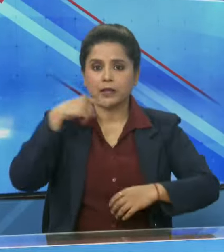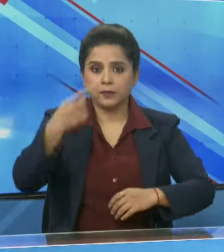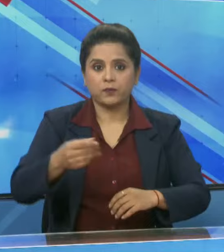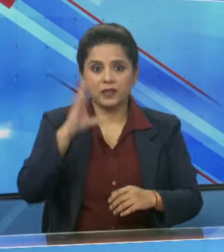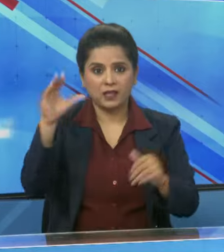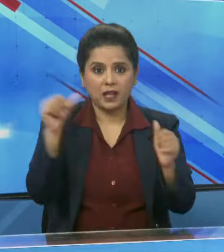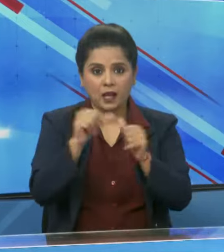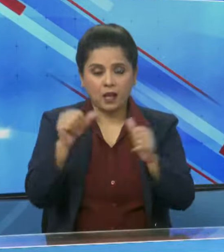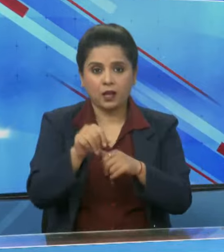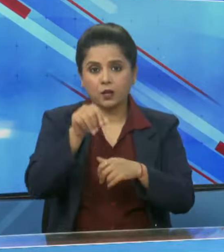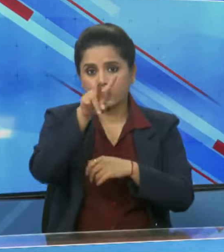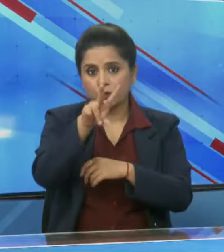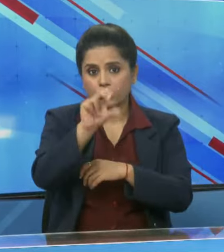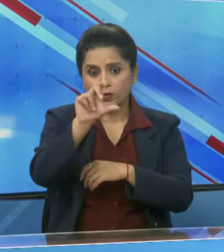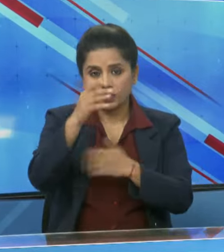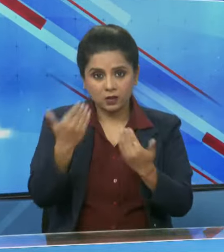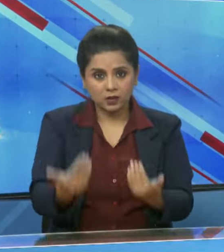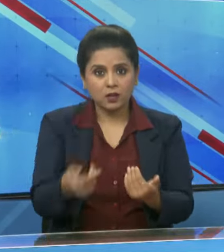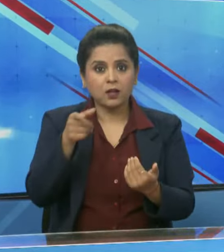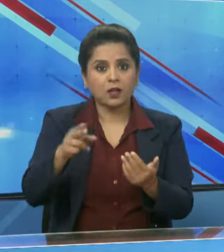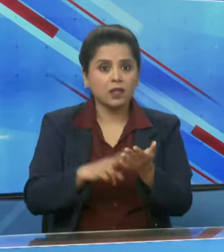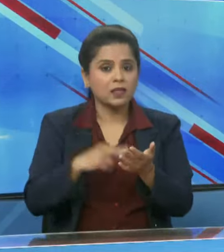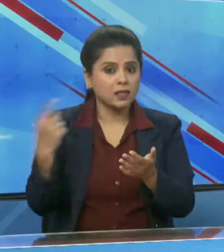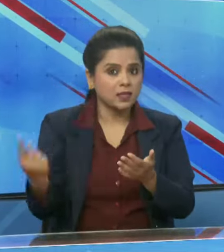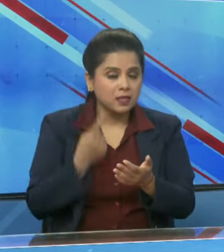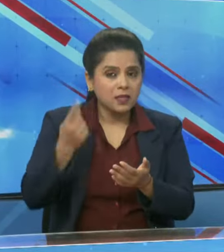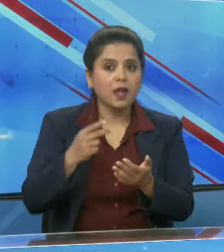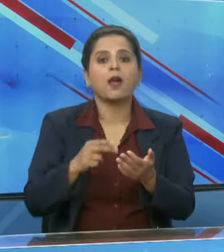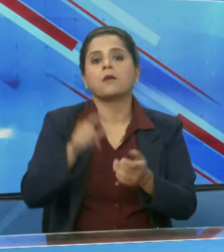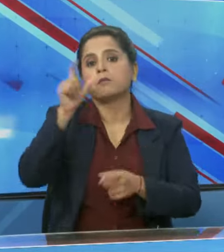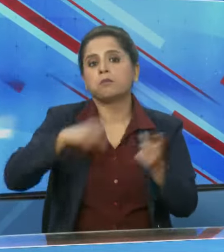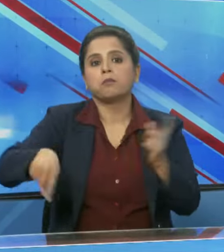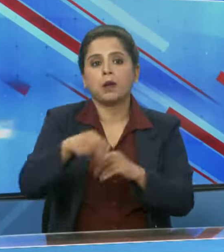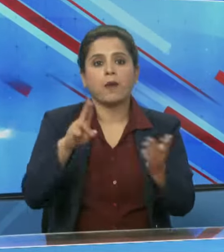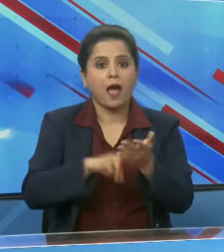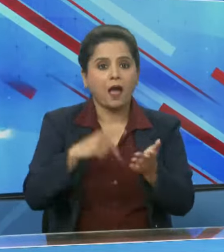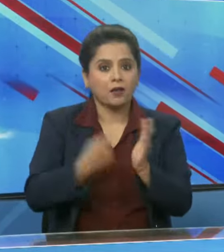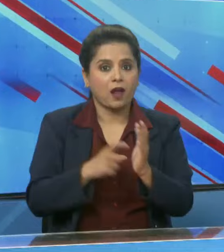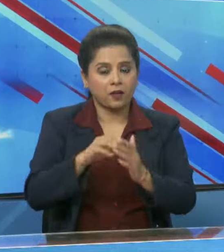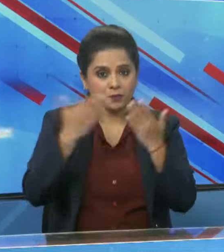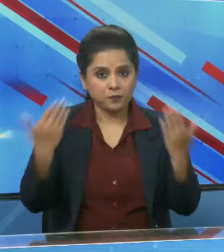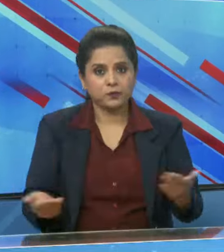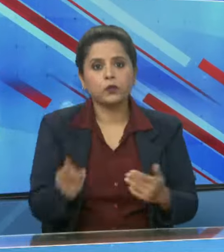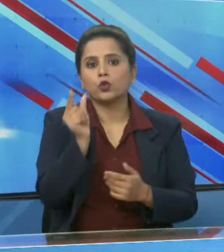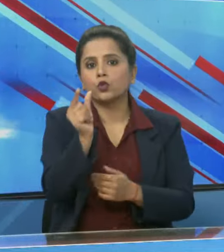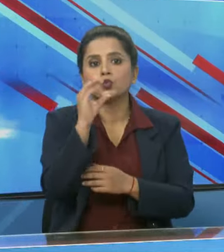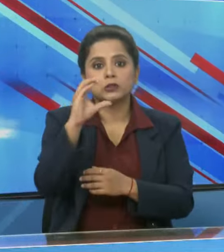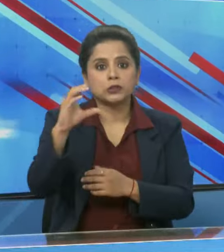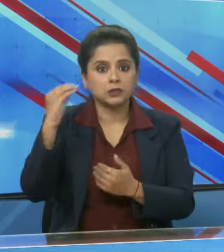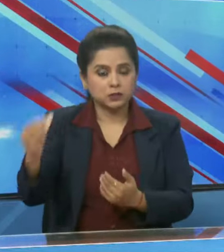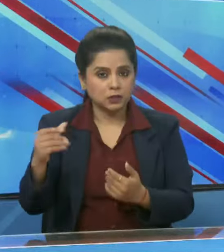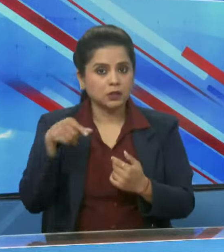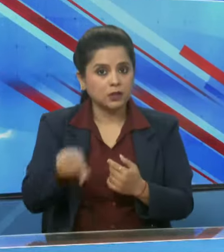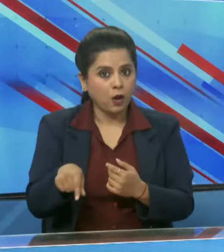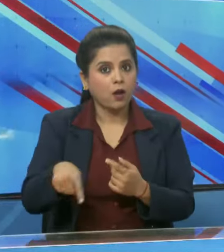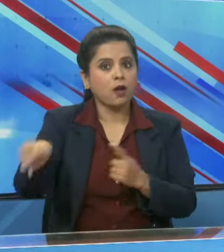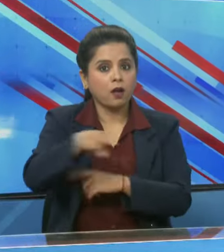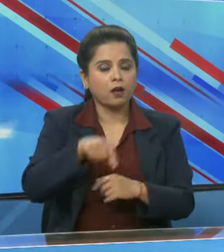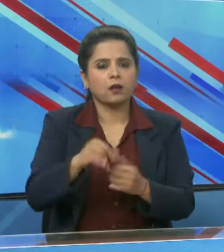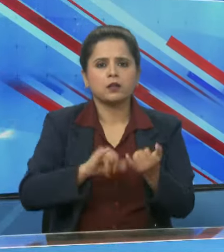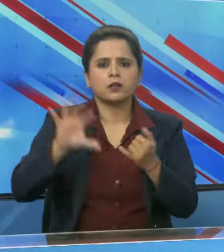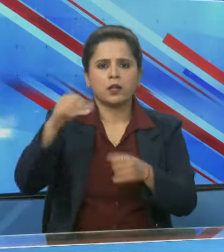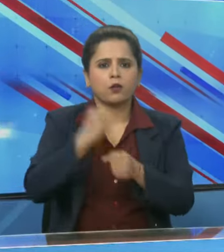कि CAA 2019 राष्ट्रीय नागरिक रजिस्टर NRC और यूनिफॉर्म सिविल कोड यानी UCC को